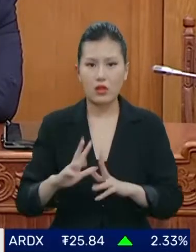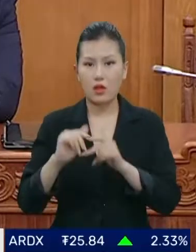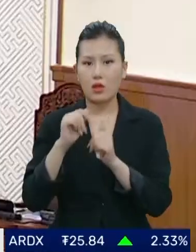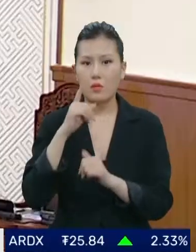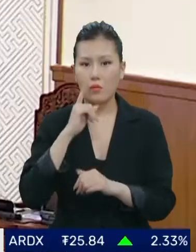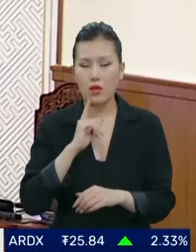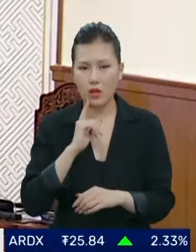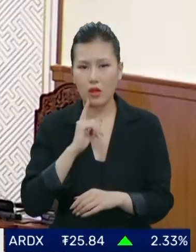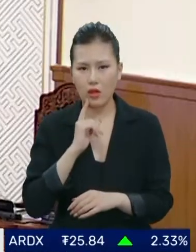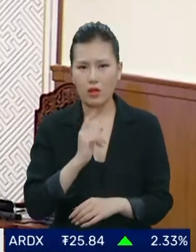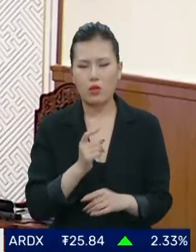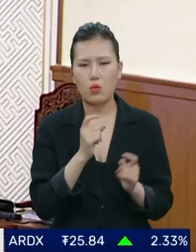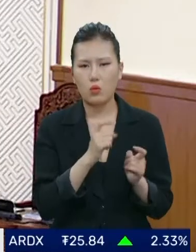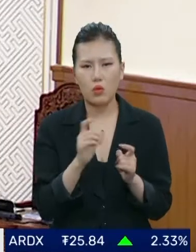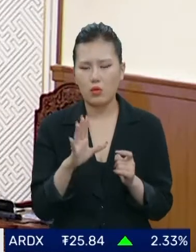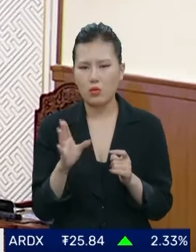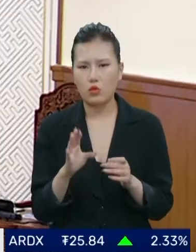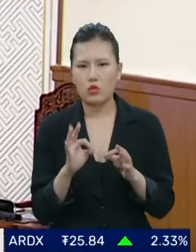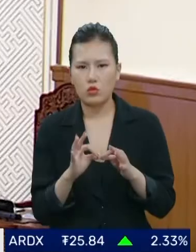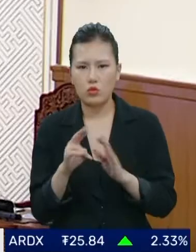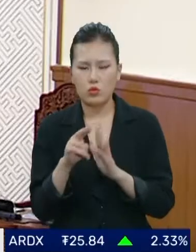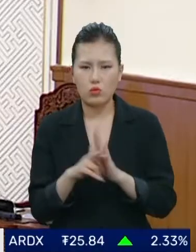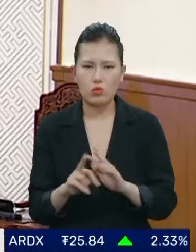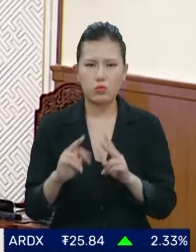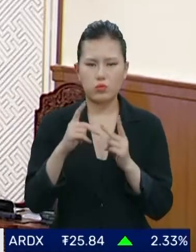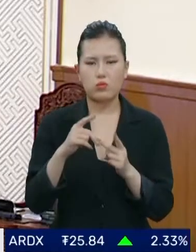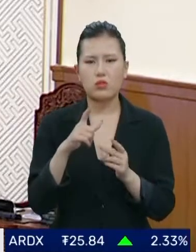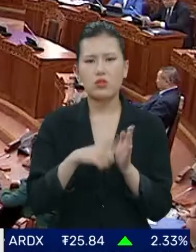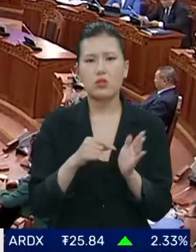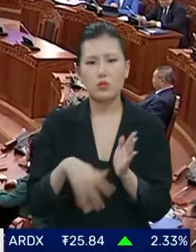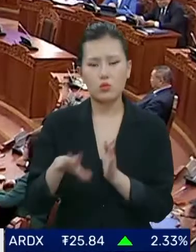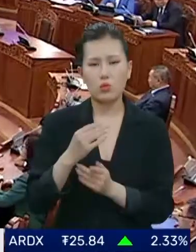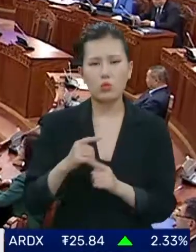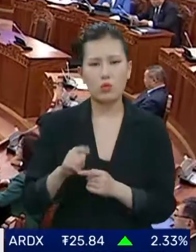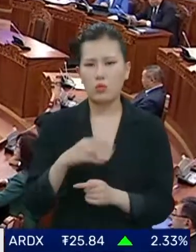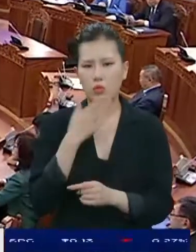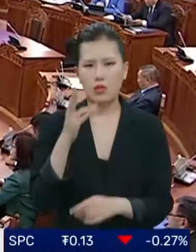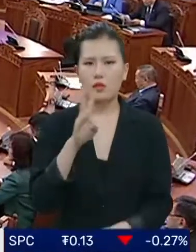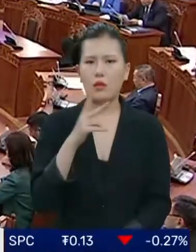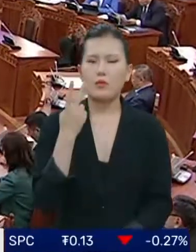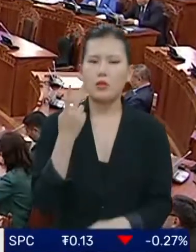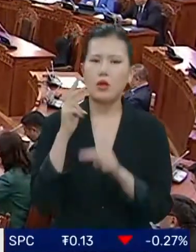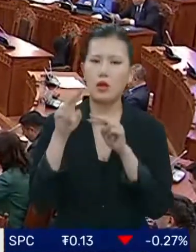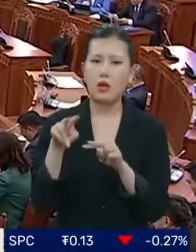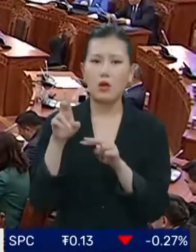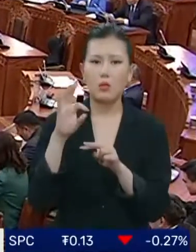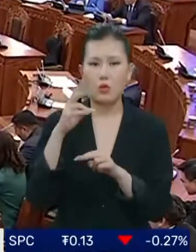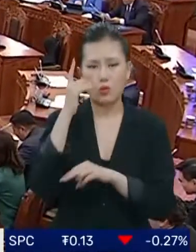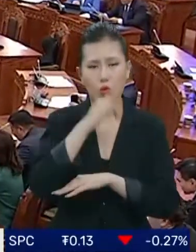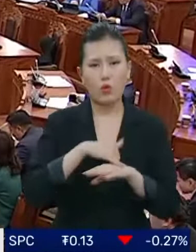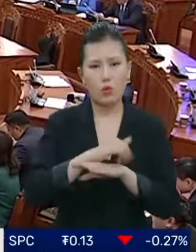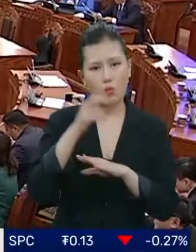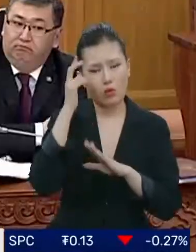босоо тогтолцоон шилжихийг гишүүд хүлээн зөвшөөрч чадахгүй байна. Бүх зүйлийг намын үг айсаар хараад байвал Монголын боловсрол